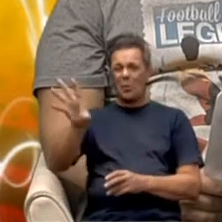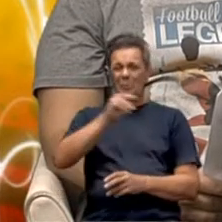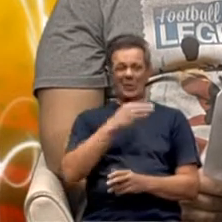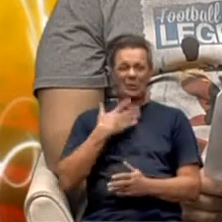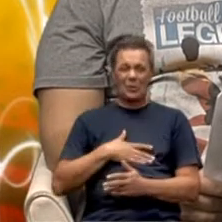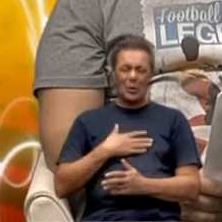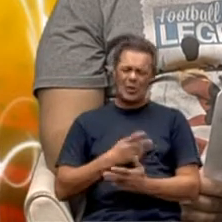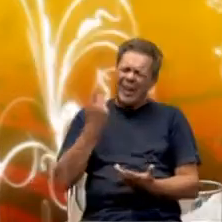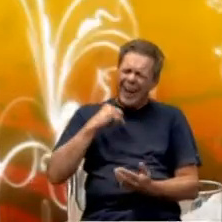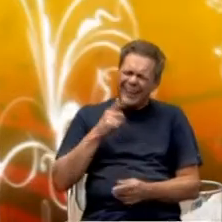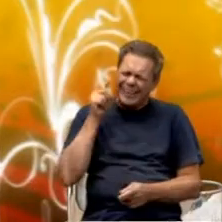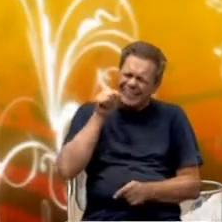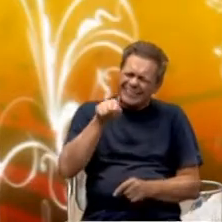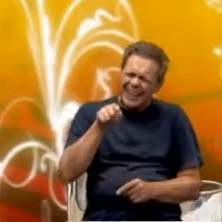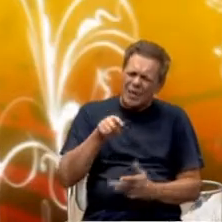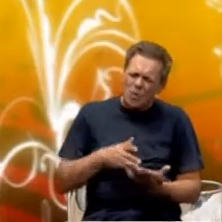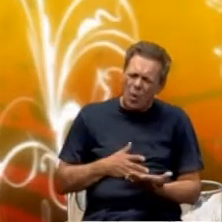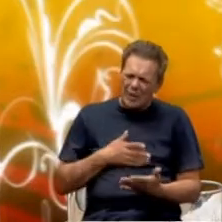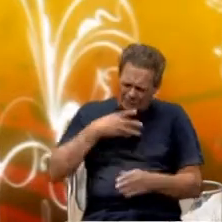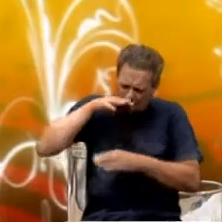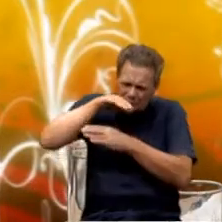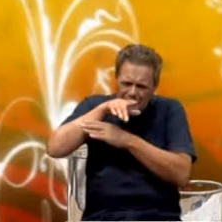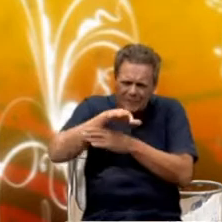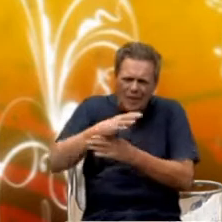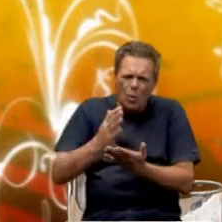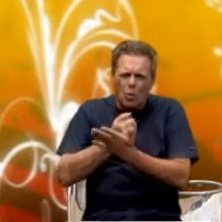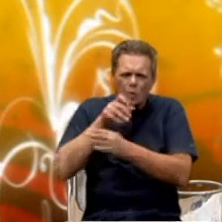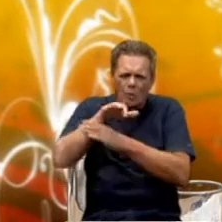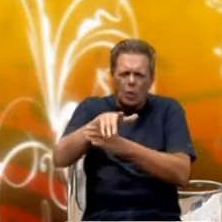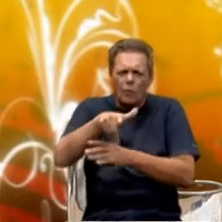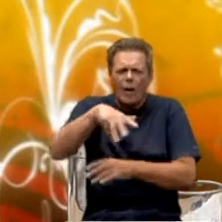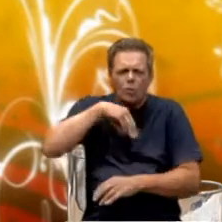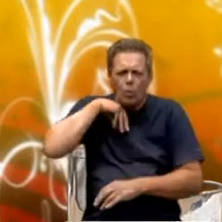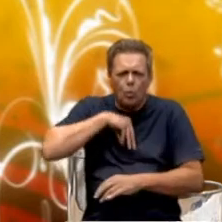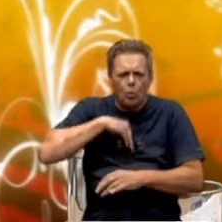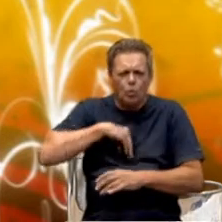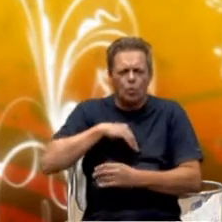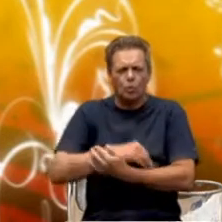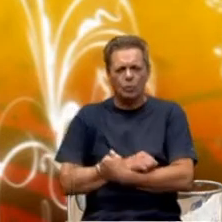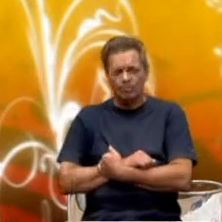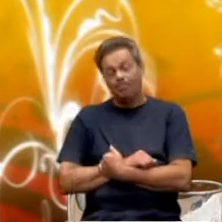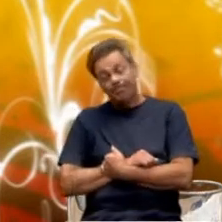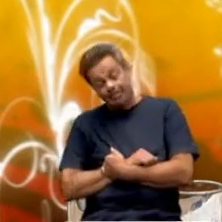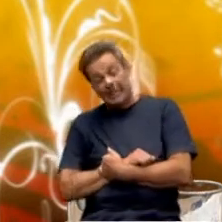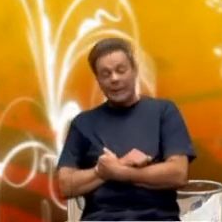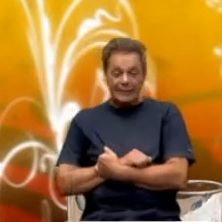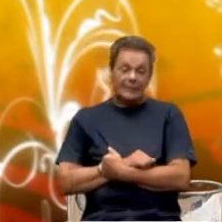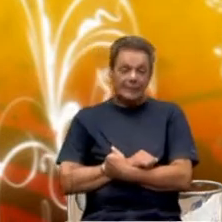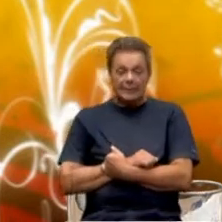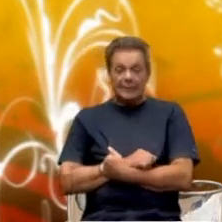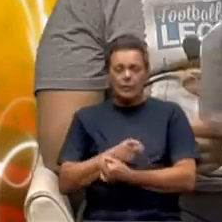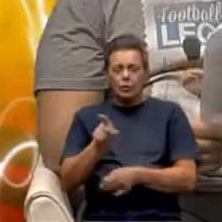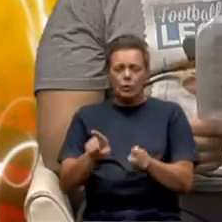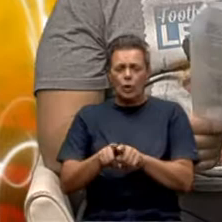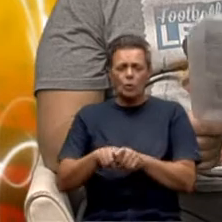oni naučili prodrijati u vašu dušu, u vaše srce? Pa jesu. To su isto mladi